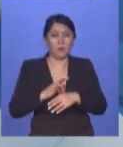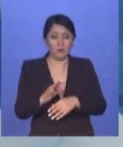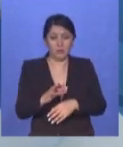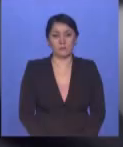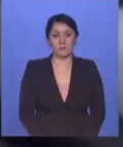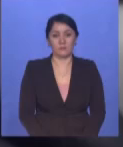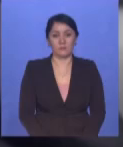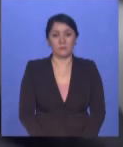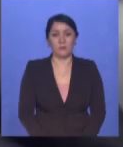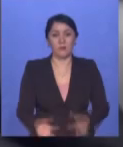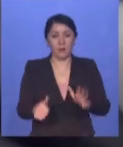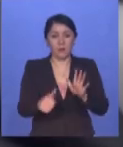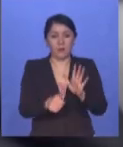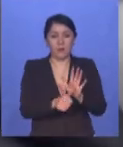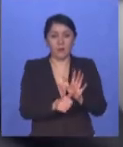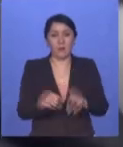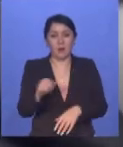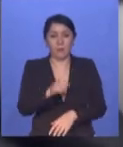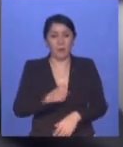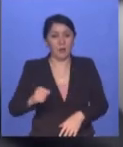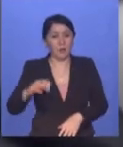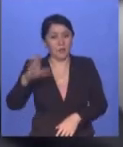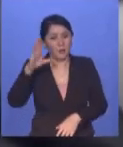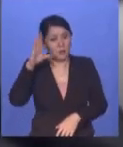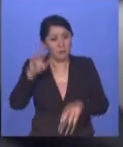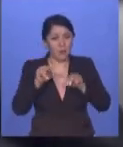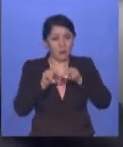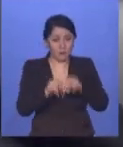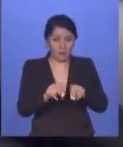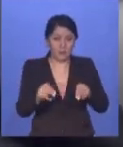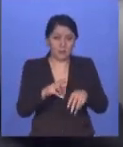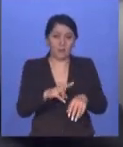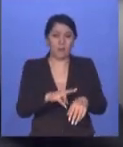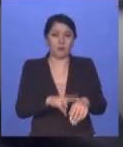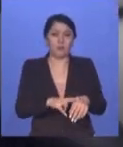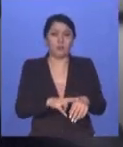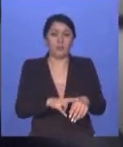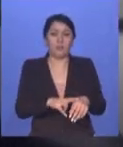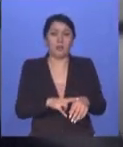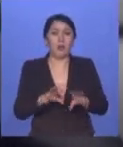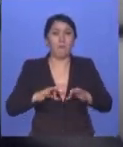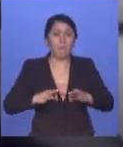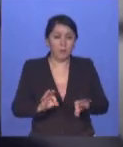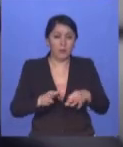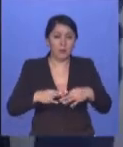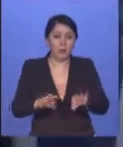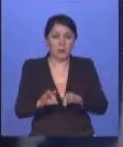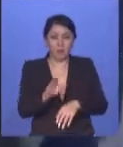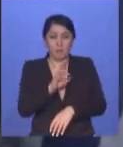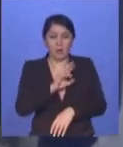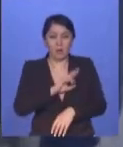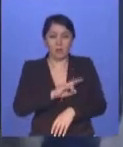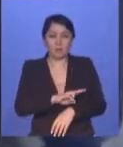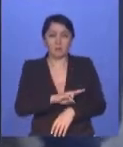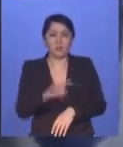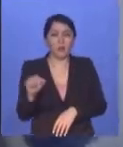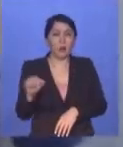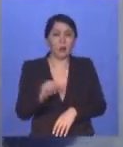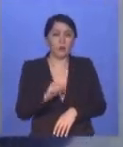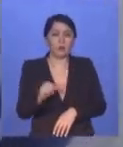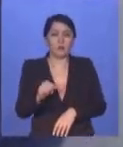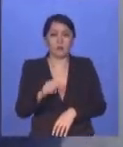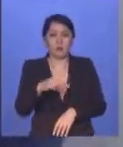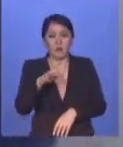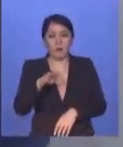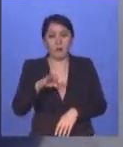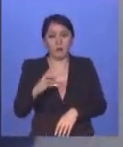өткізді. 6 тамызда түскі уақытта Петропавл қаласы полиция басқармасының патрульдік полиция батальонының қызметкерлері көлік көп жүретін көшедегі